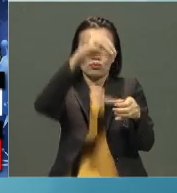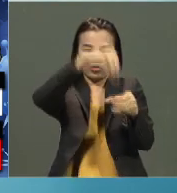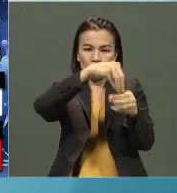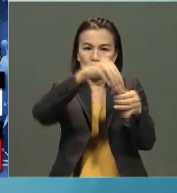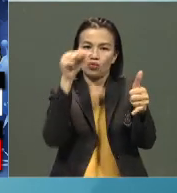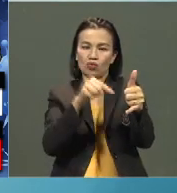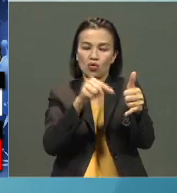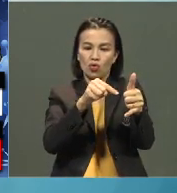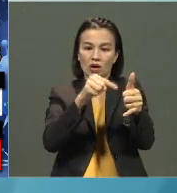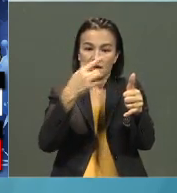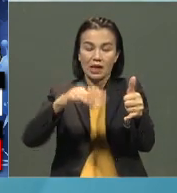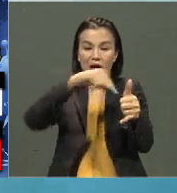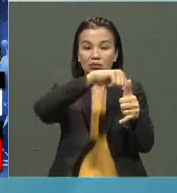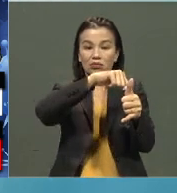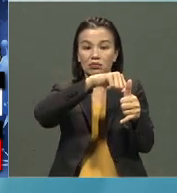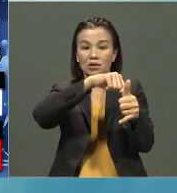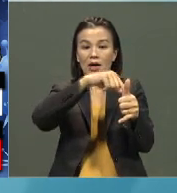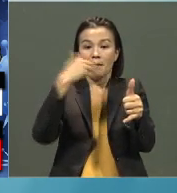เชื้อนะครับก็อีก 30